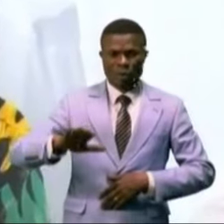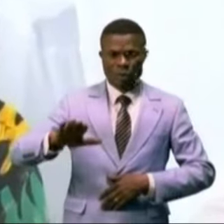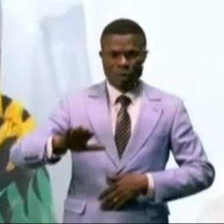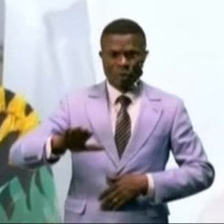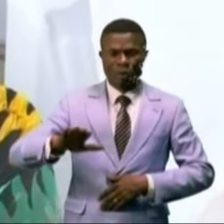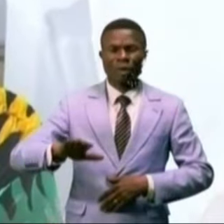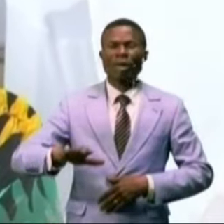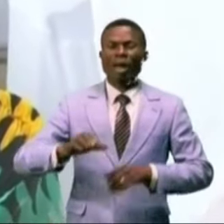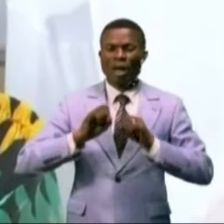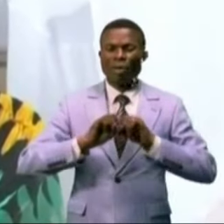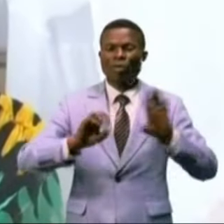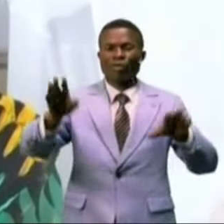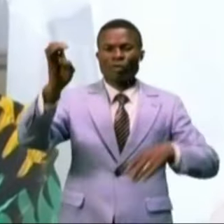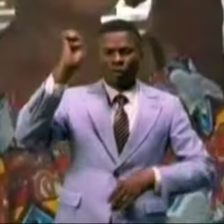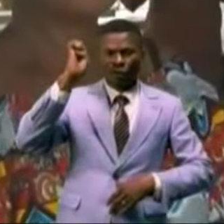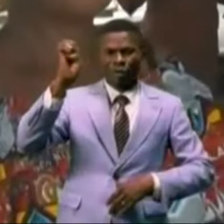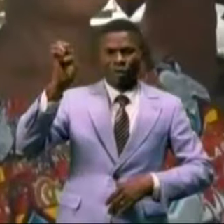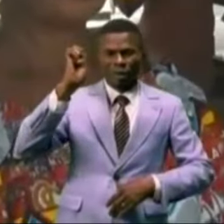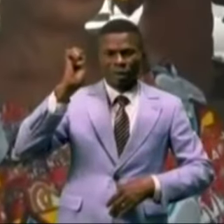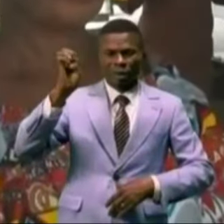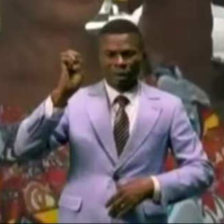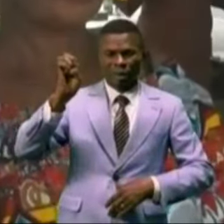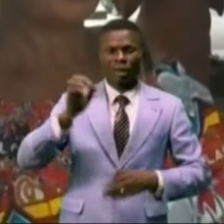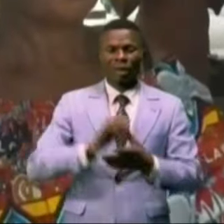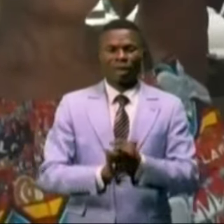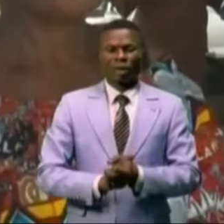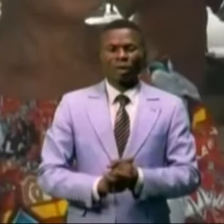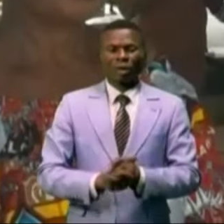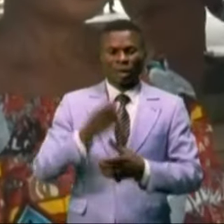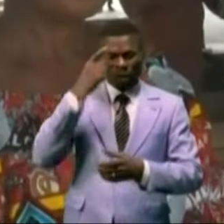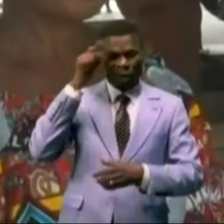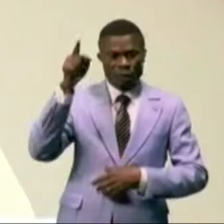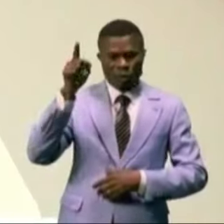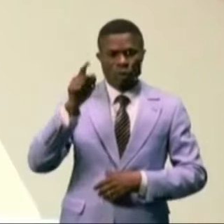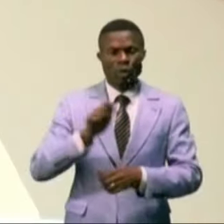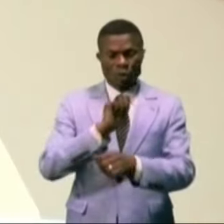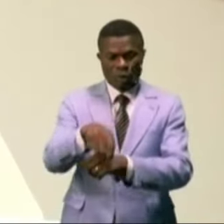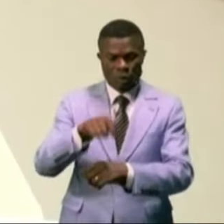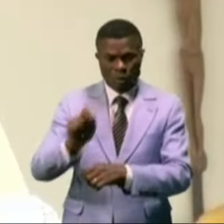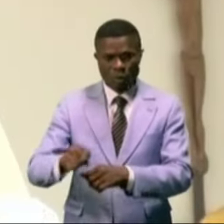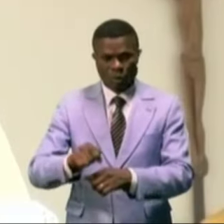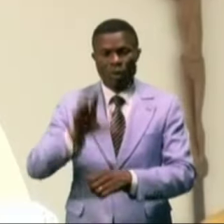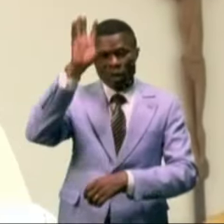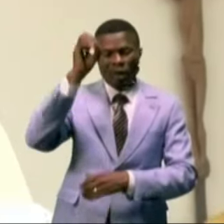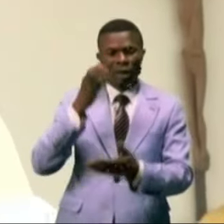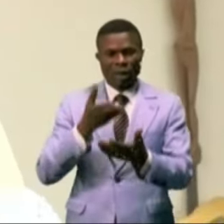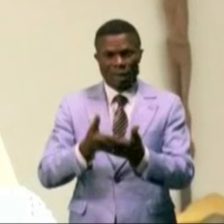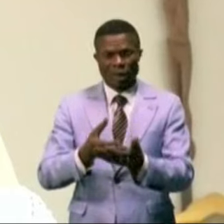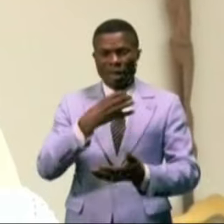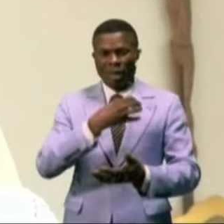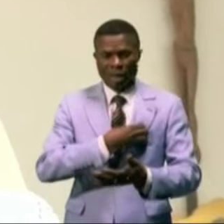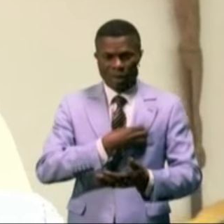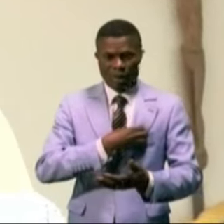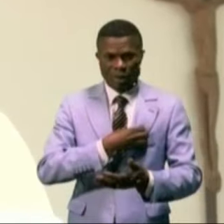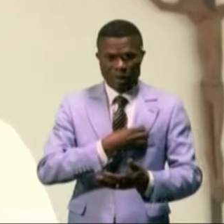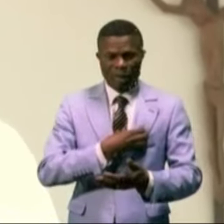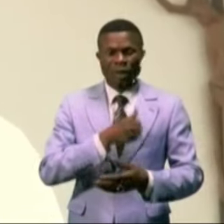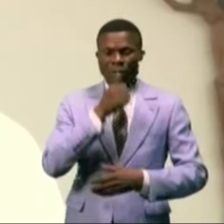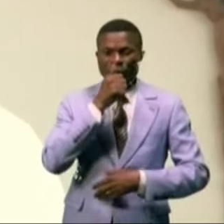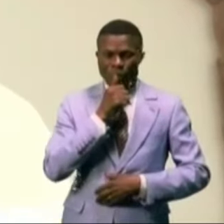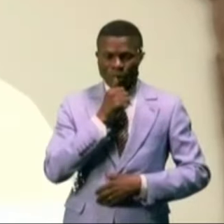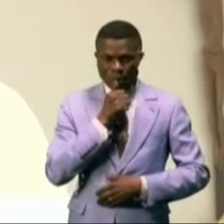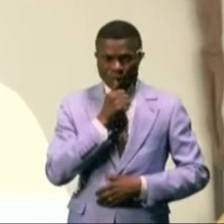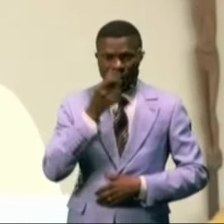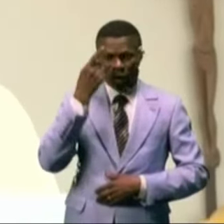laisser distraire, les yeux fixés sur celui qui seul m'appelle. Un cœur qui fait silence